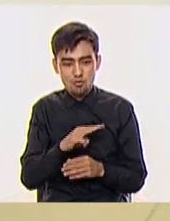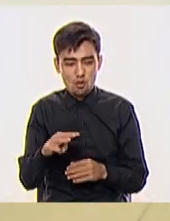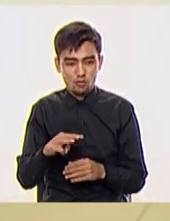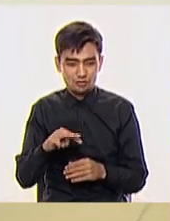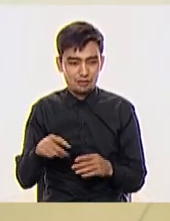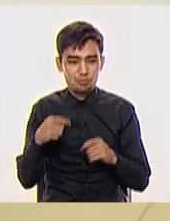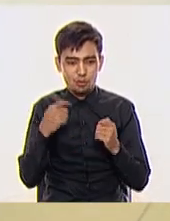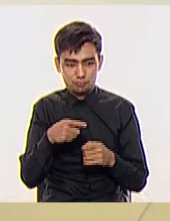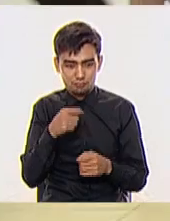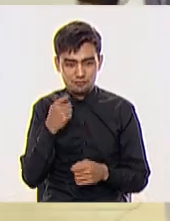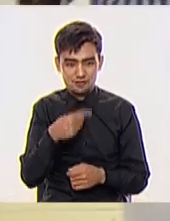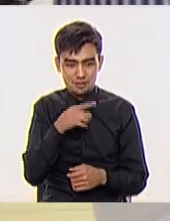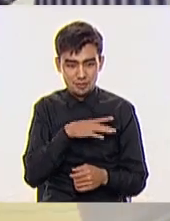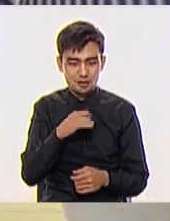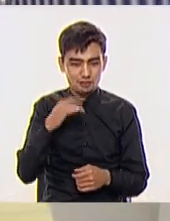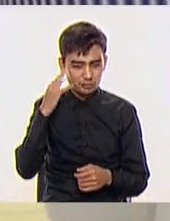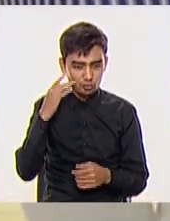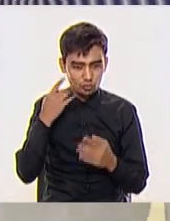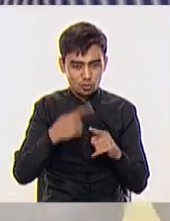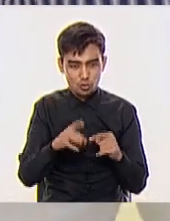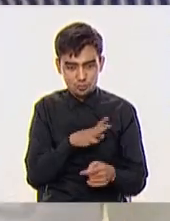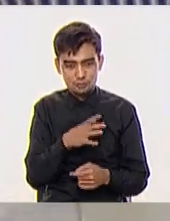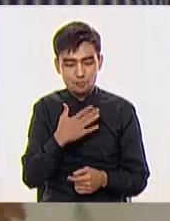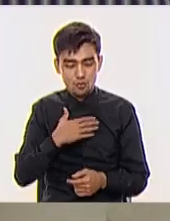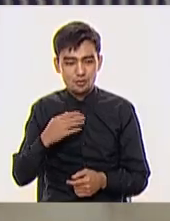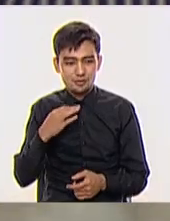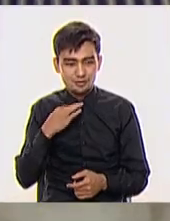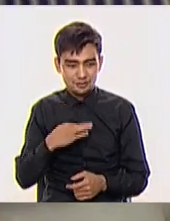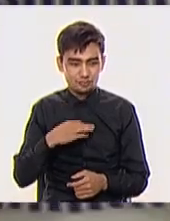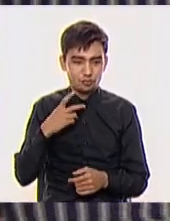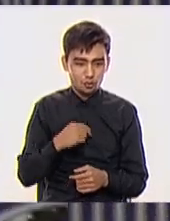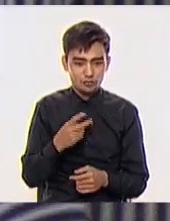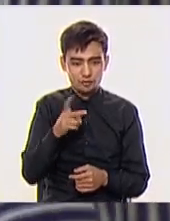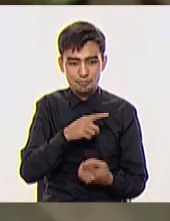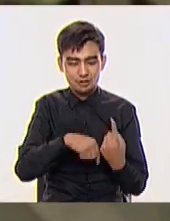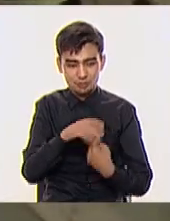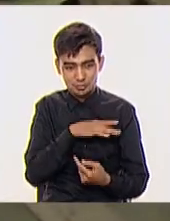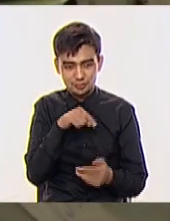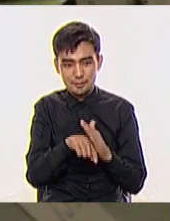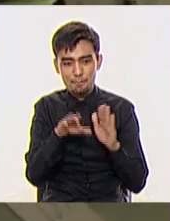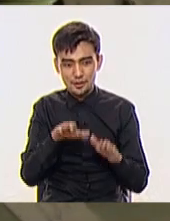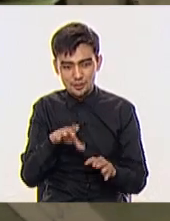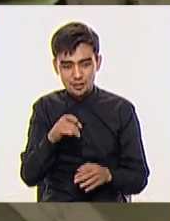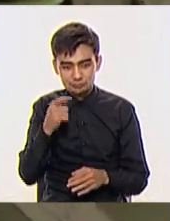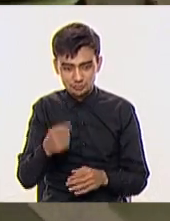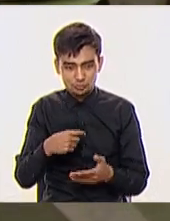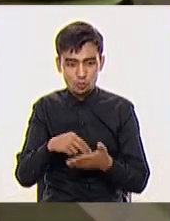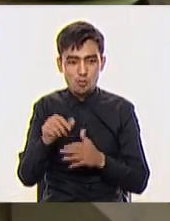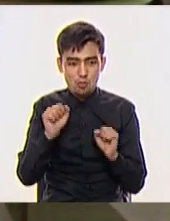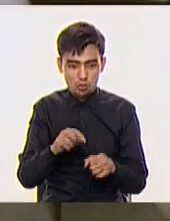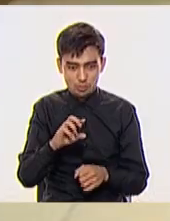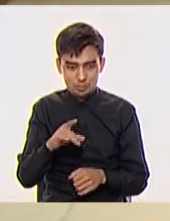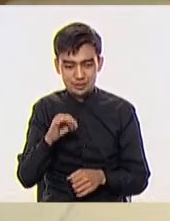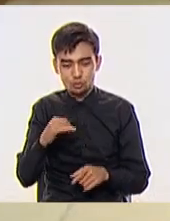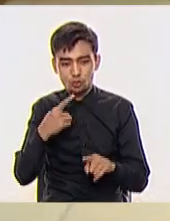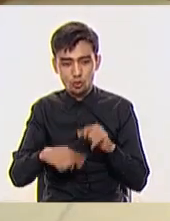сатып алушы кәсіпкер пікірі басқаша. Күйеуім, екі ұлым мен қызым да кәсіпте дейді көкшетаулық Күлбибі Бектасова. Арзан алуыма да болар мед, бірақ